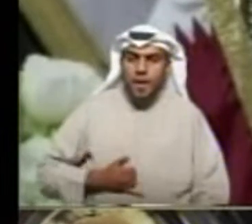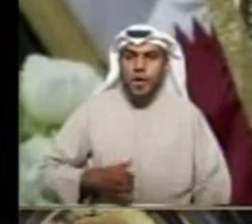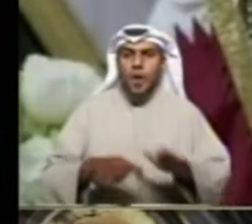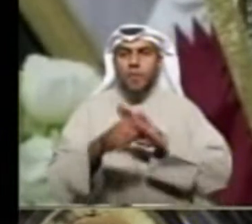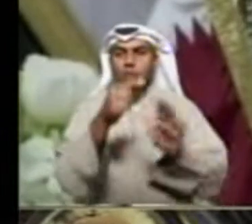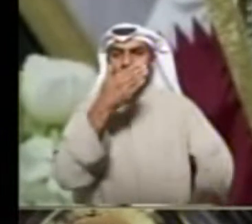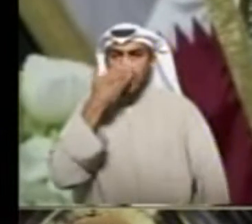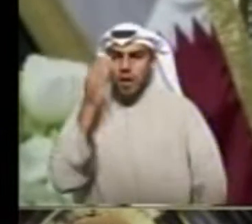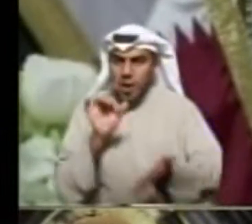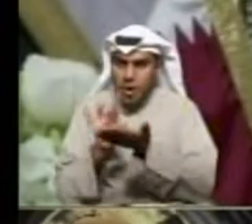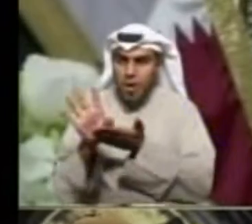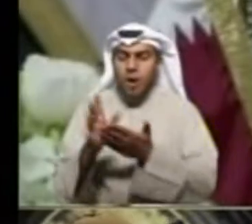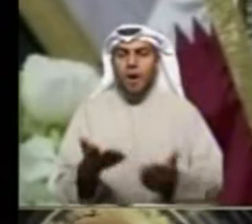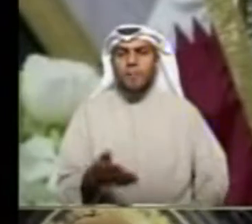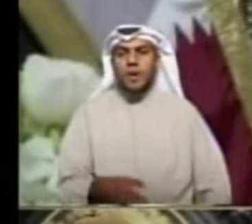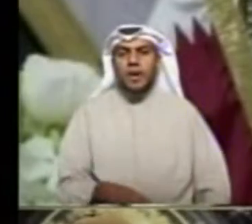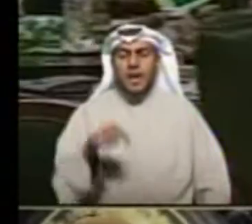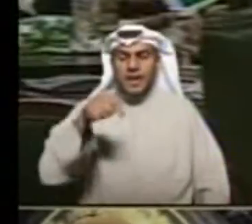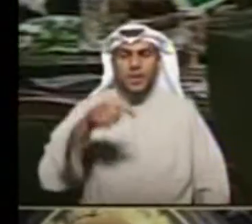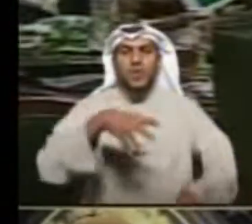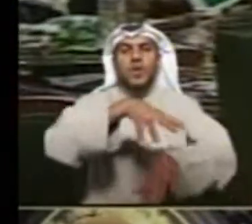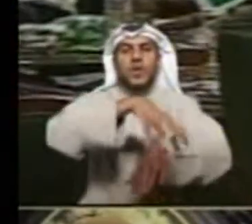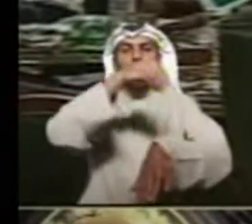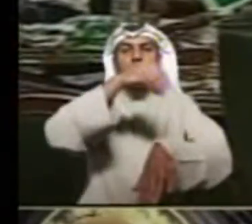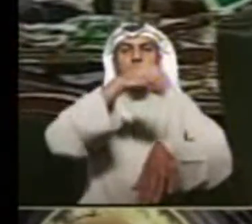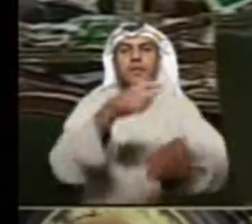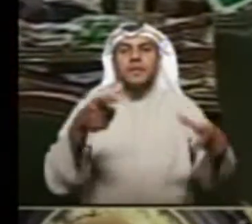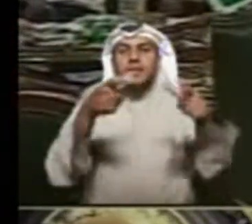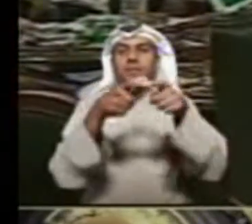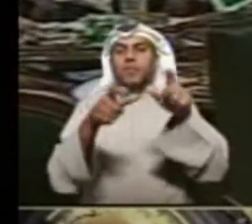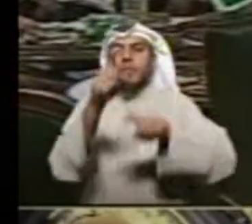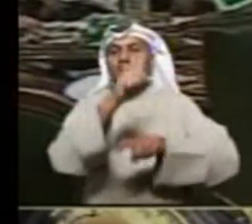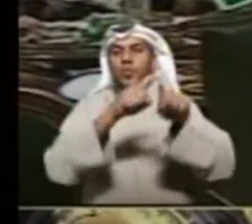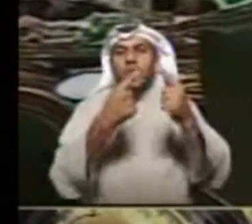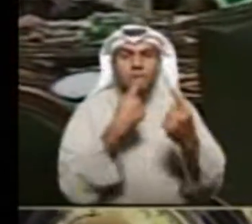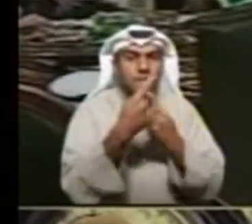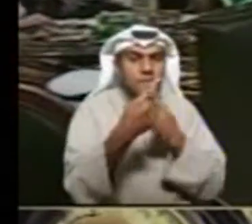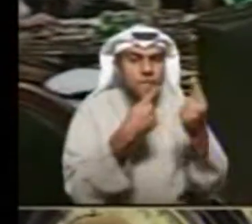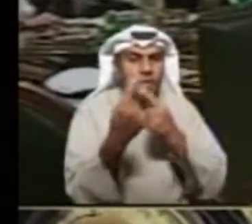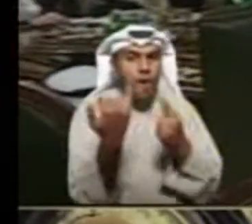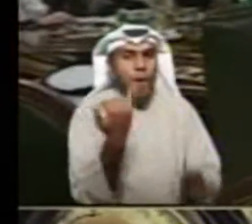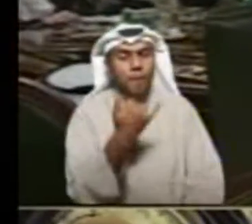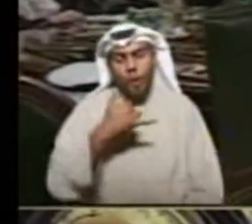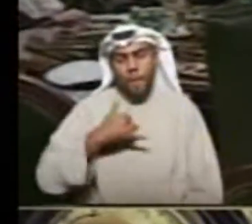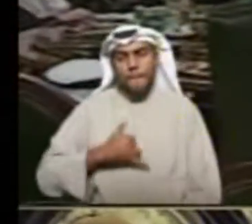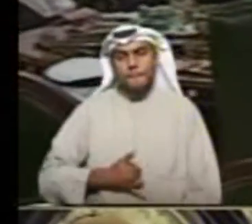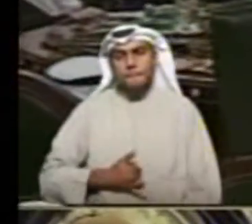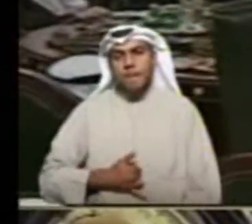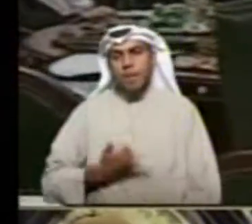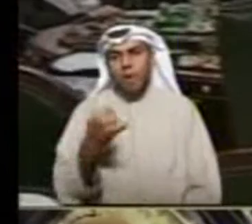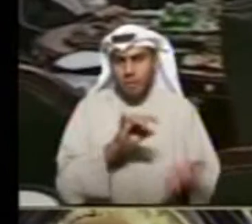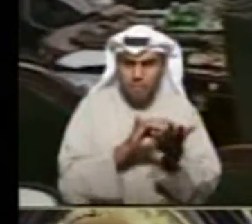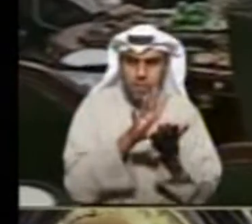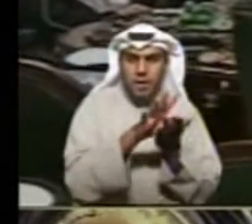والمفاوضات التي تجرى في العاصمة السويدية ستوكهولم بعد نجاح قوات التحالف في معركة الحديدة في دفع الحوثيين